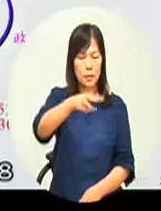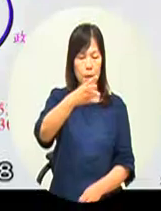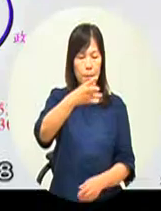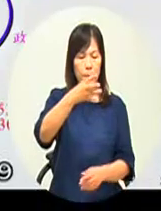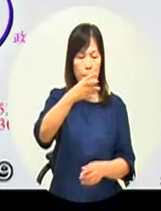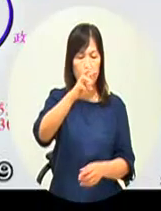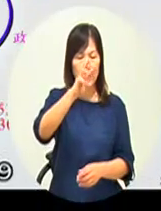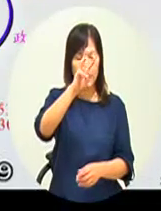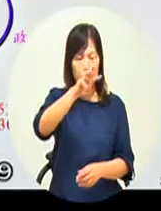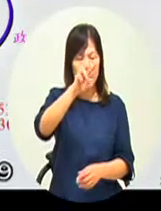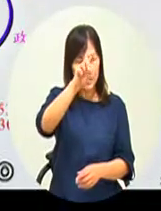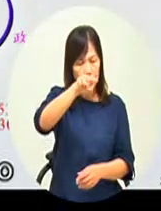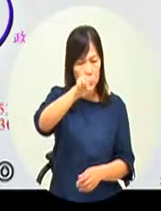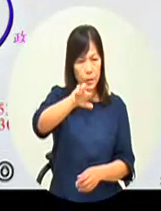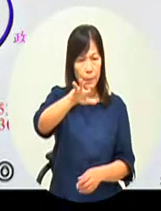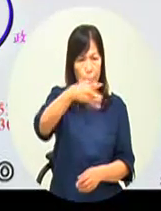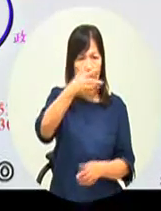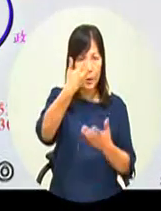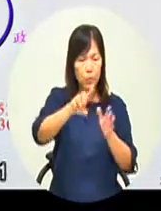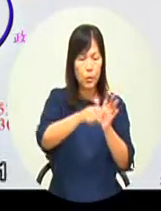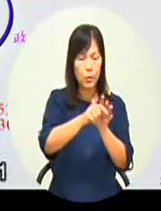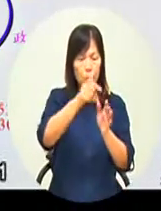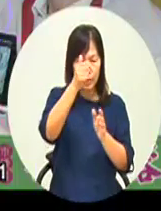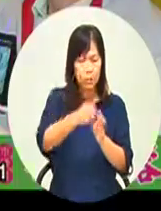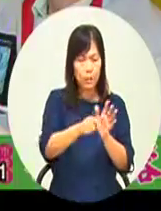1839亿元哈，一个大型的公司。